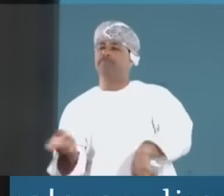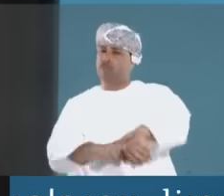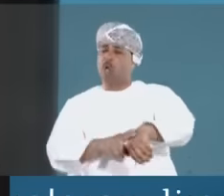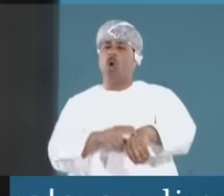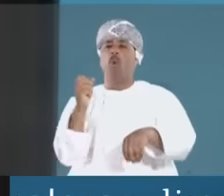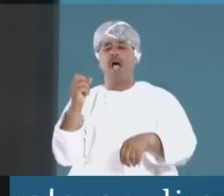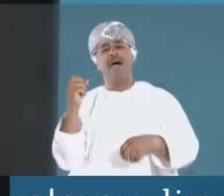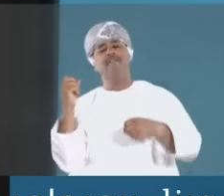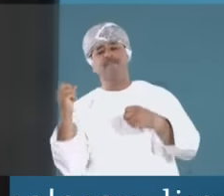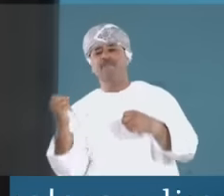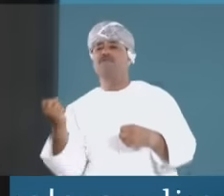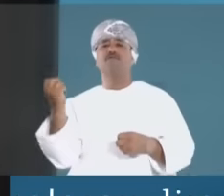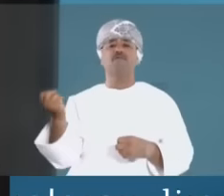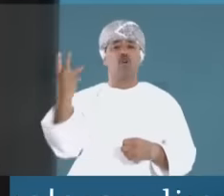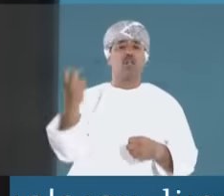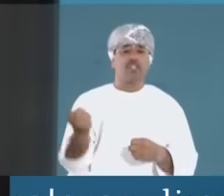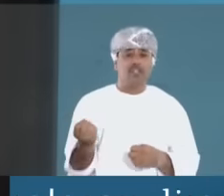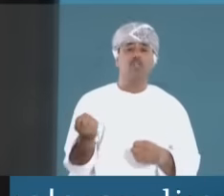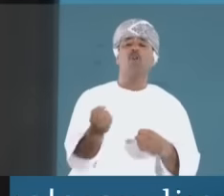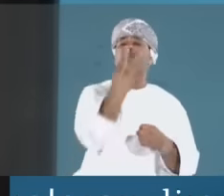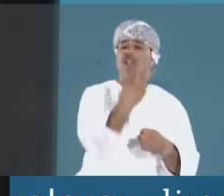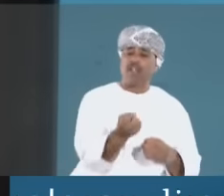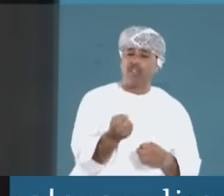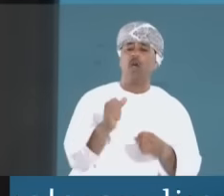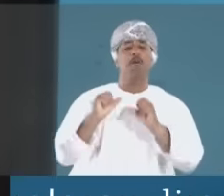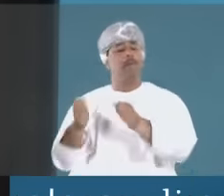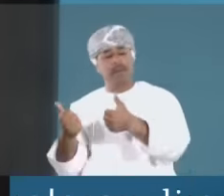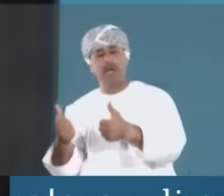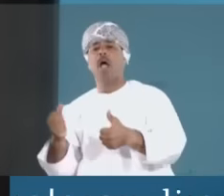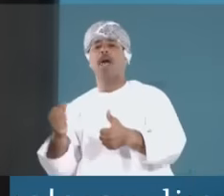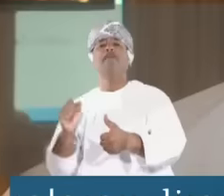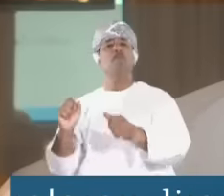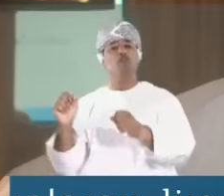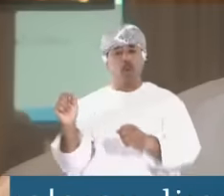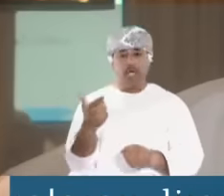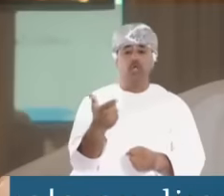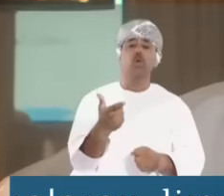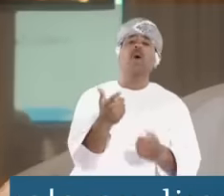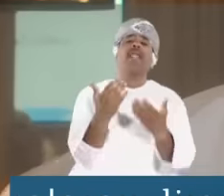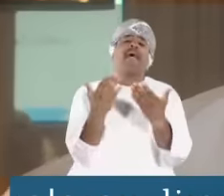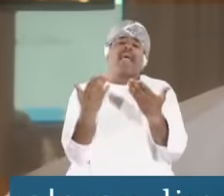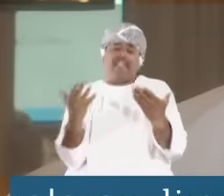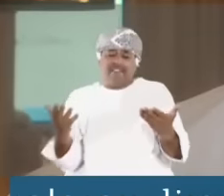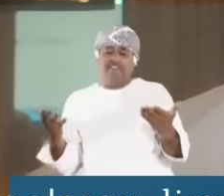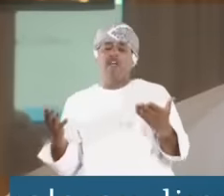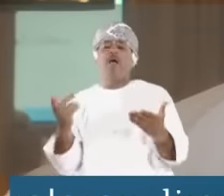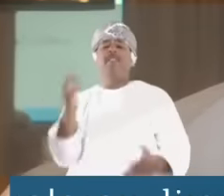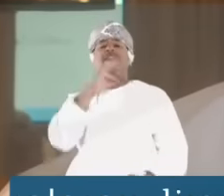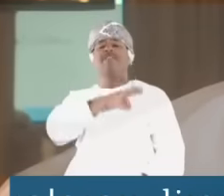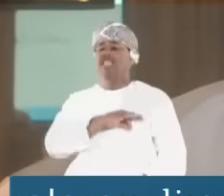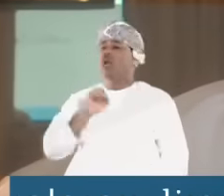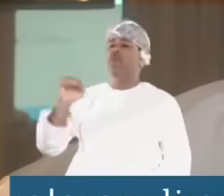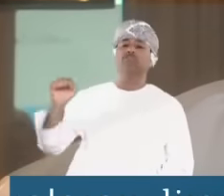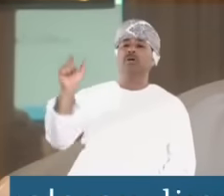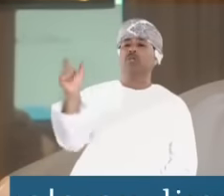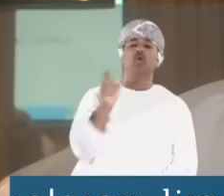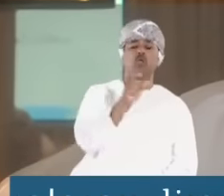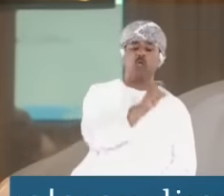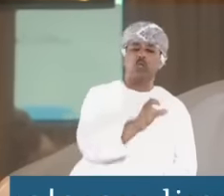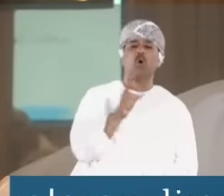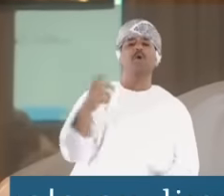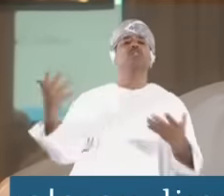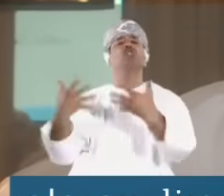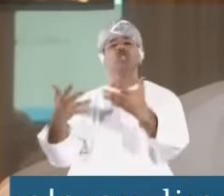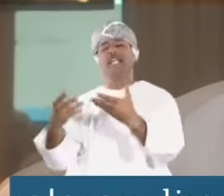الفرص الاستثمارية التي ممكن أن تقام المباشرة وغير مباشرة التي ممكن أن يستفيدوا منها رجال الأعمال والقطاع